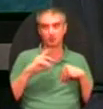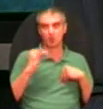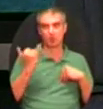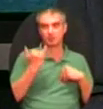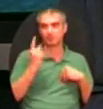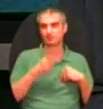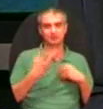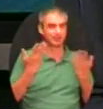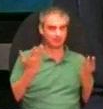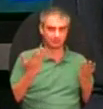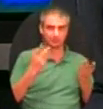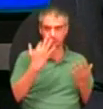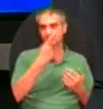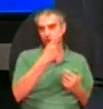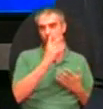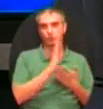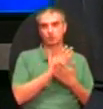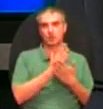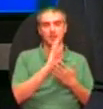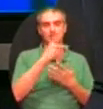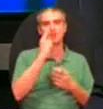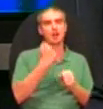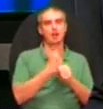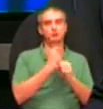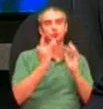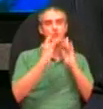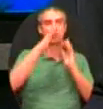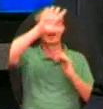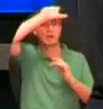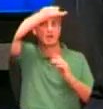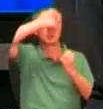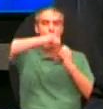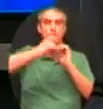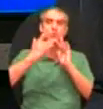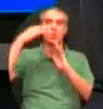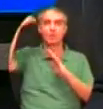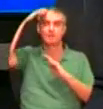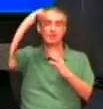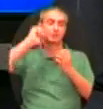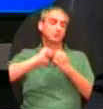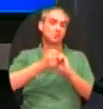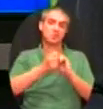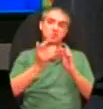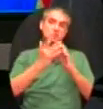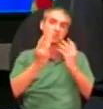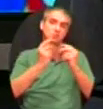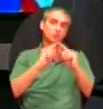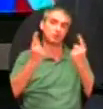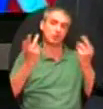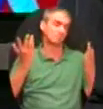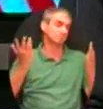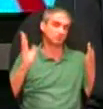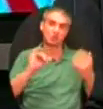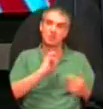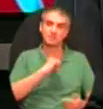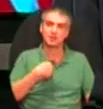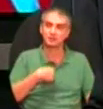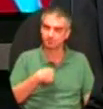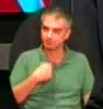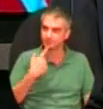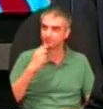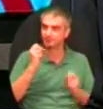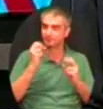תמיד תידרש לו כשהוא יחליט מה לעשות מול איראן או מול הפלסטינים או מול גורם אחר שיכול להיות מעניין אותנו.